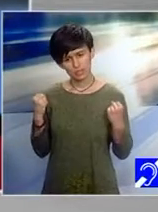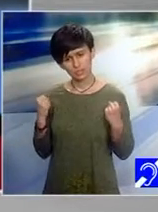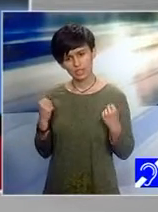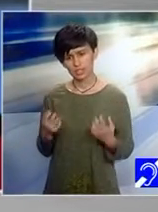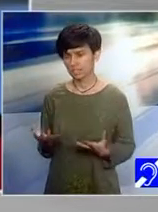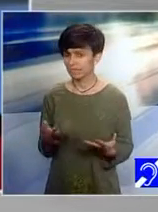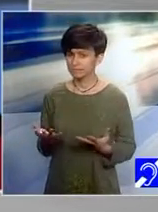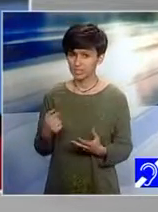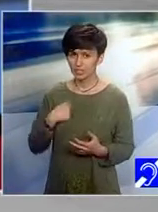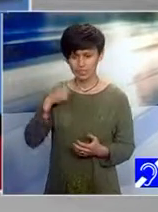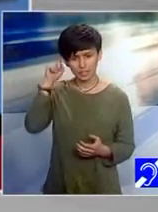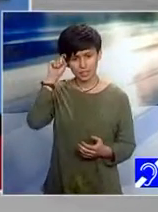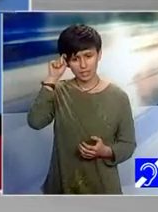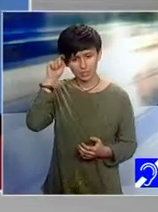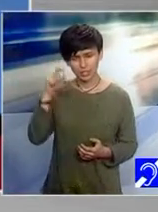care cred că